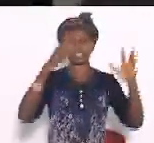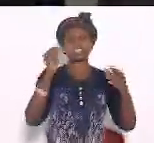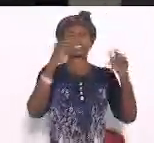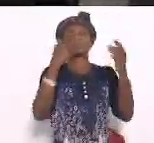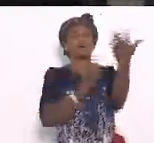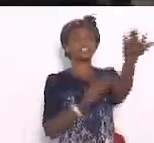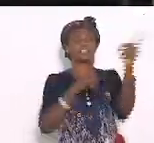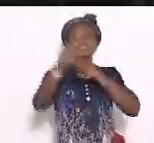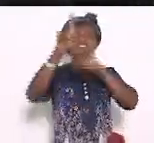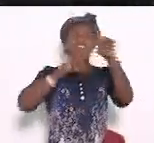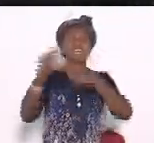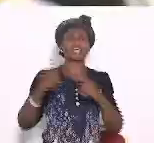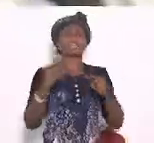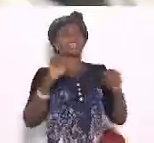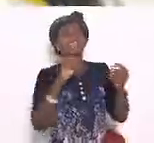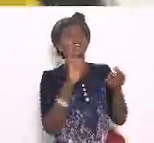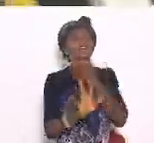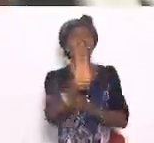Ju